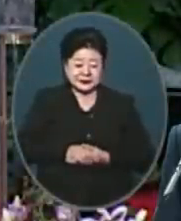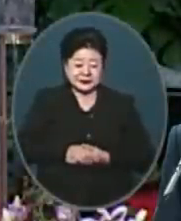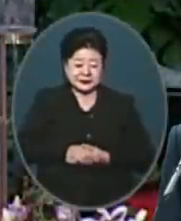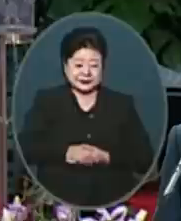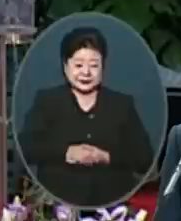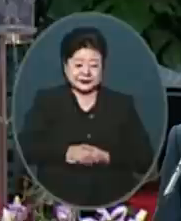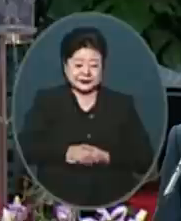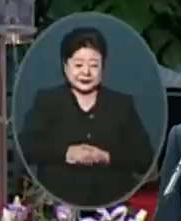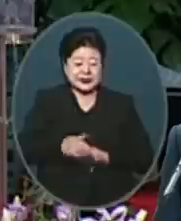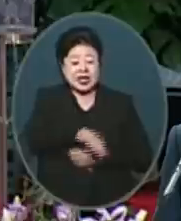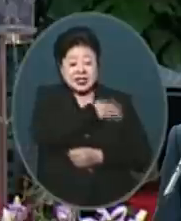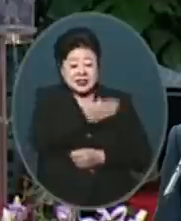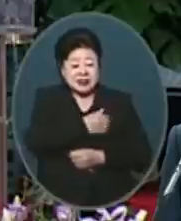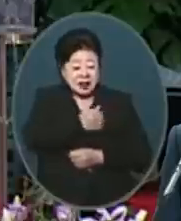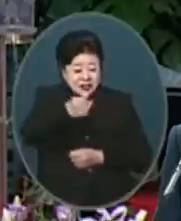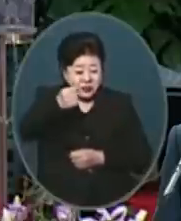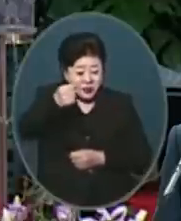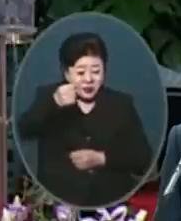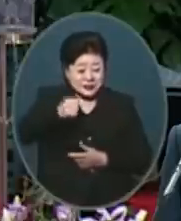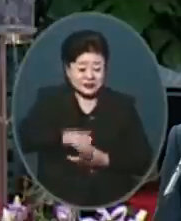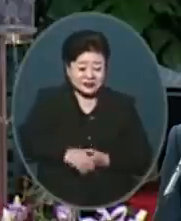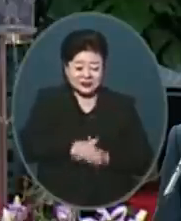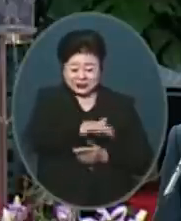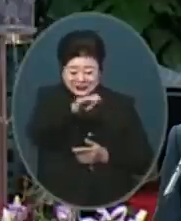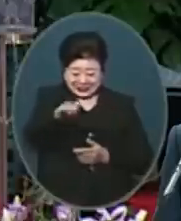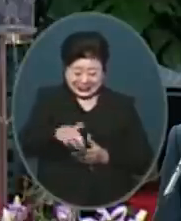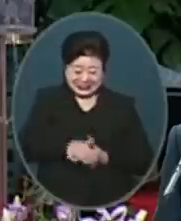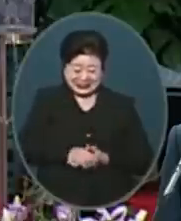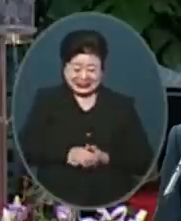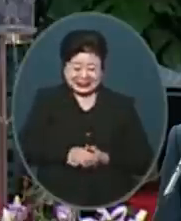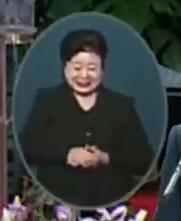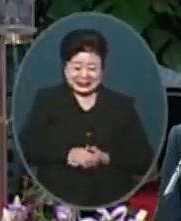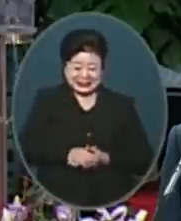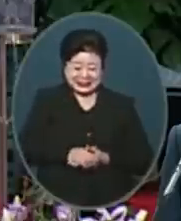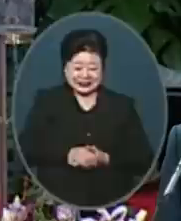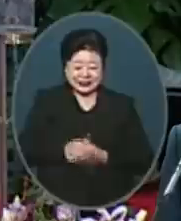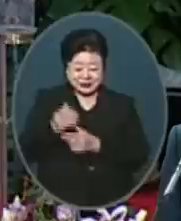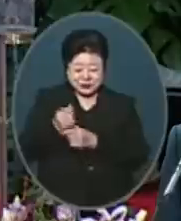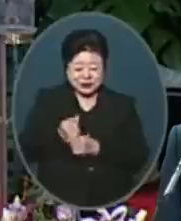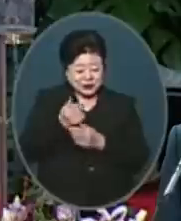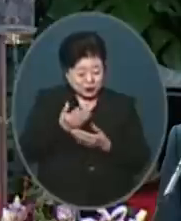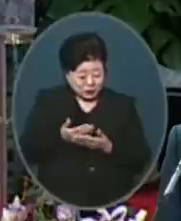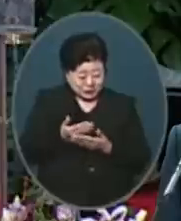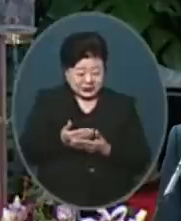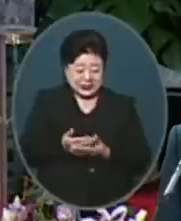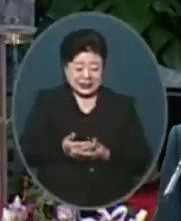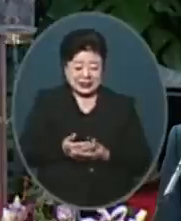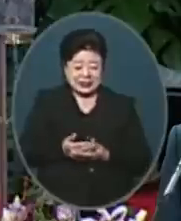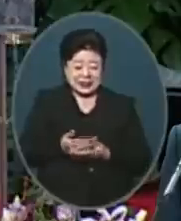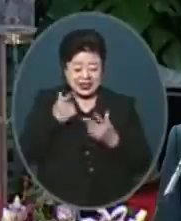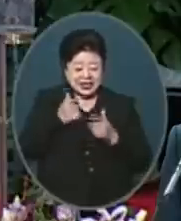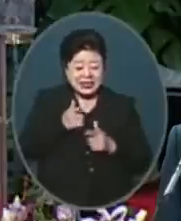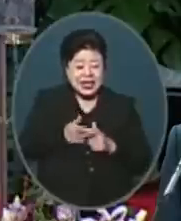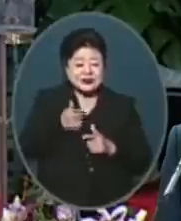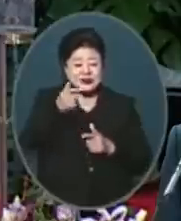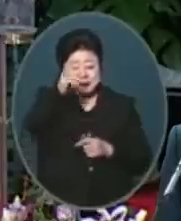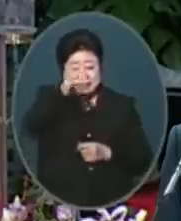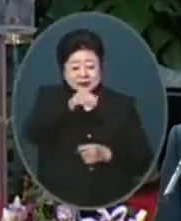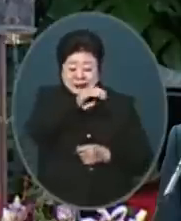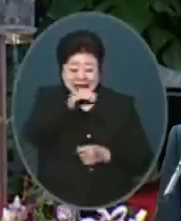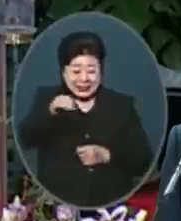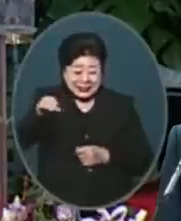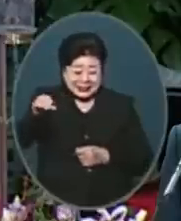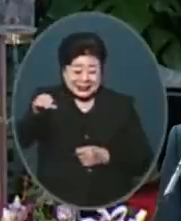온 능력으로 우리를 붙들어주시는 것입니다. 우리는 항상 예수님의